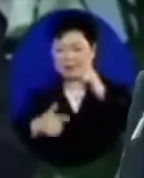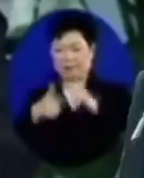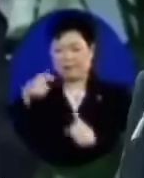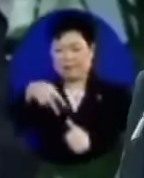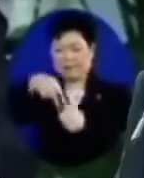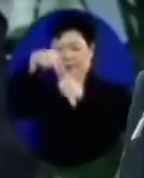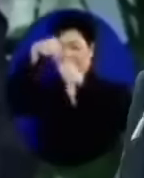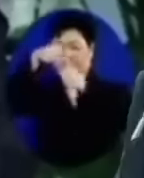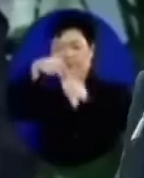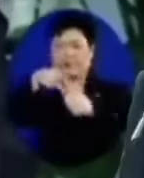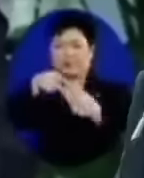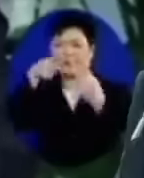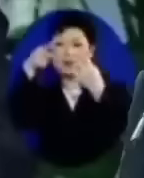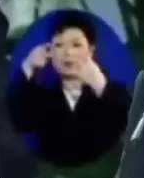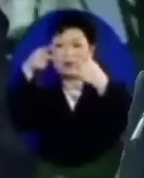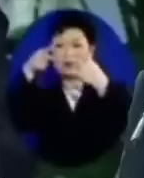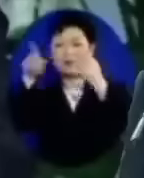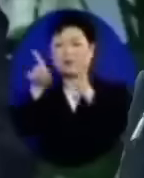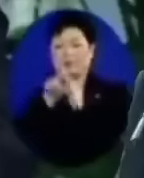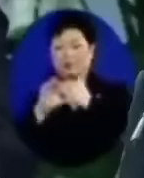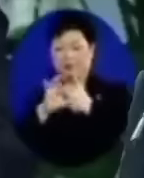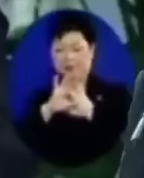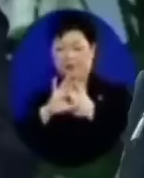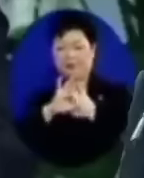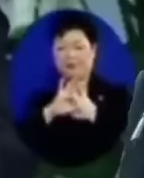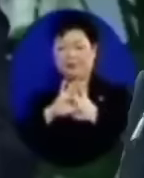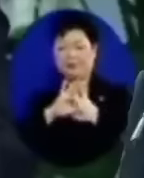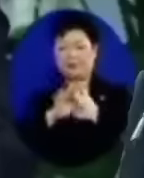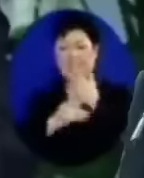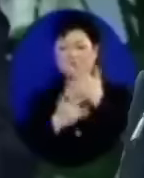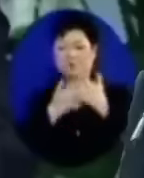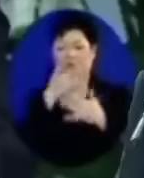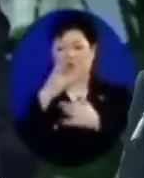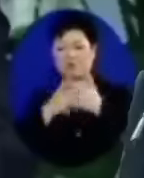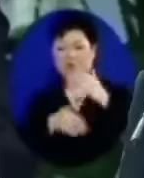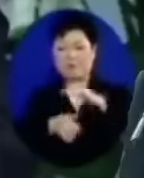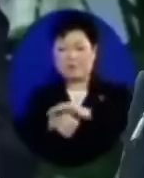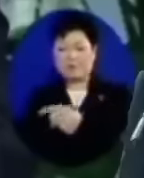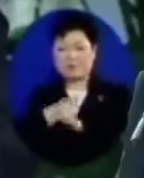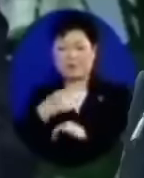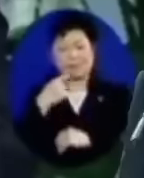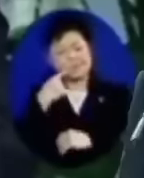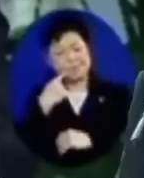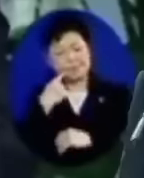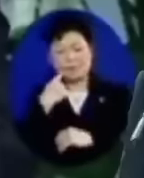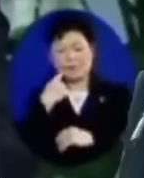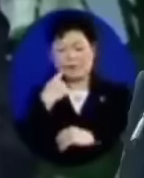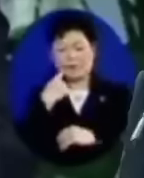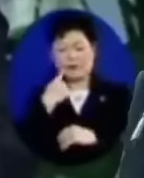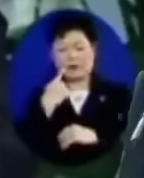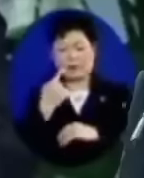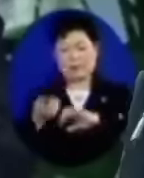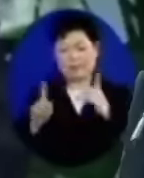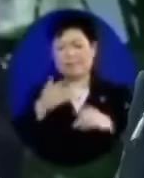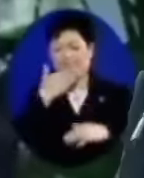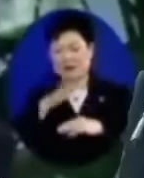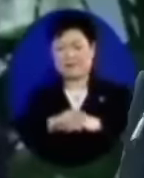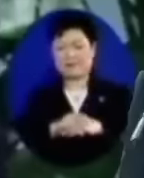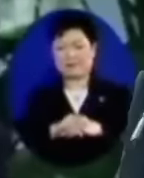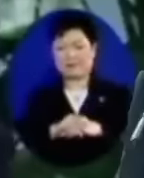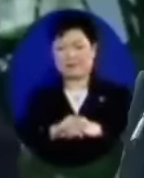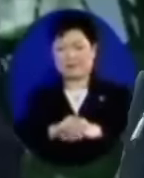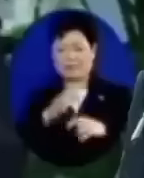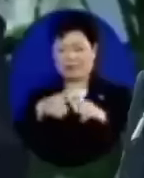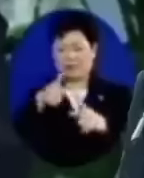달아서 쳐다만 보고 믿으면 불뱀의 독에서 낫는다고 했는데 믿는 사람은 다 나음을 입었습니다. 그처럼